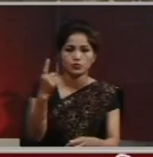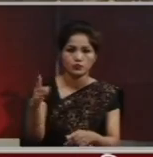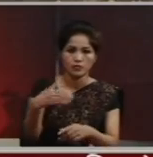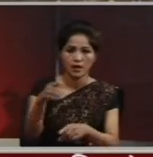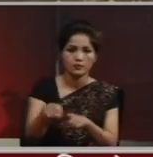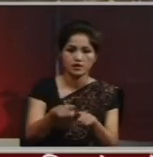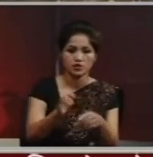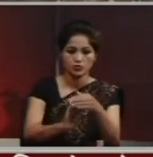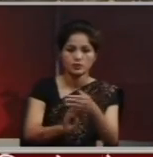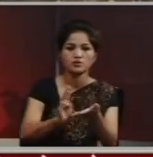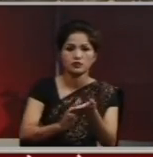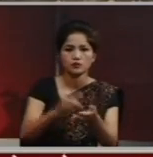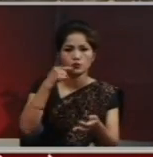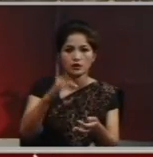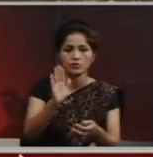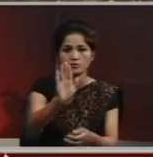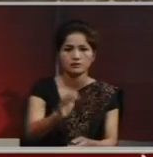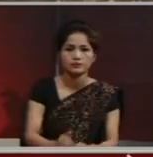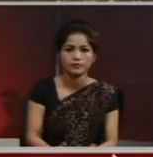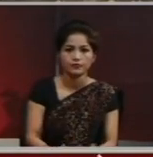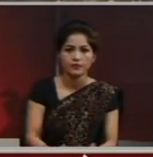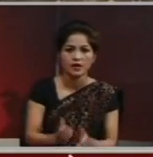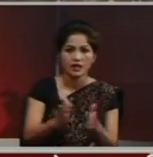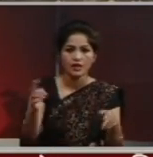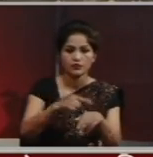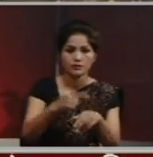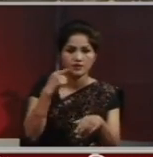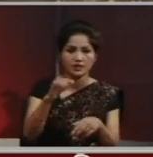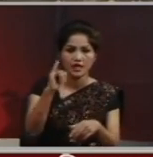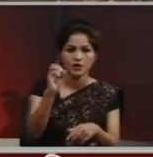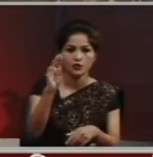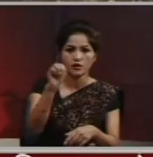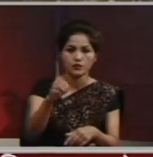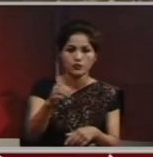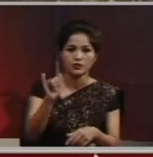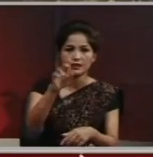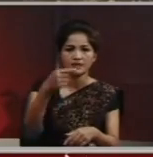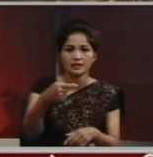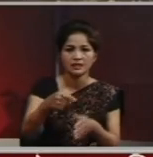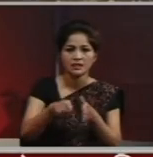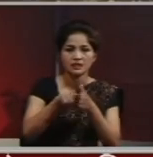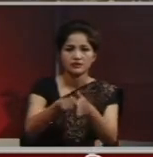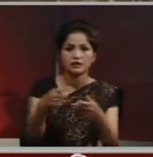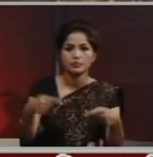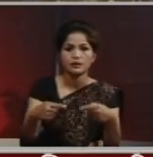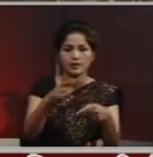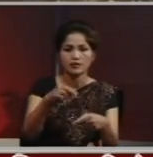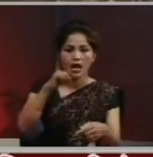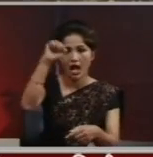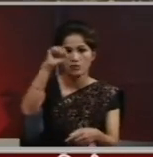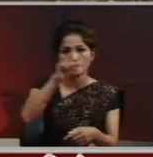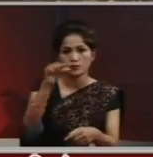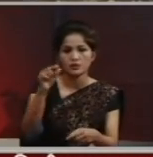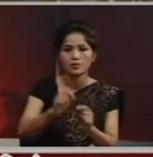पनि समिति सदस्य तोकिएको छ। लामो समयदेखि आइओएमको डिन नियुक्ति विवाद र आन्दोलनको